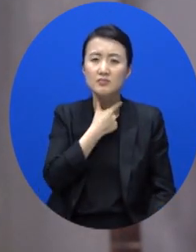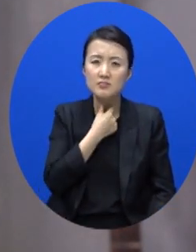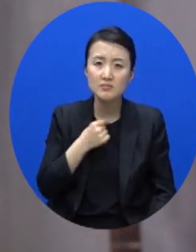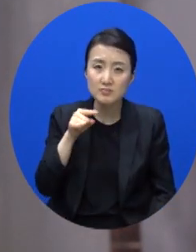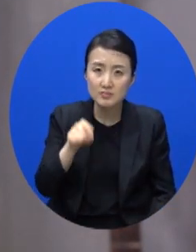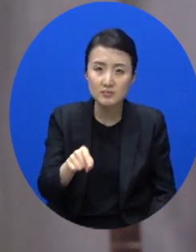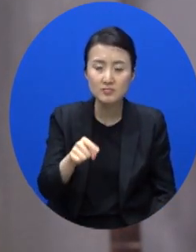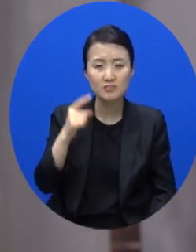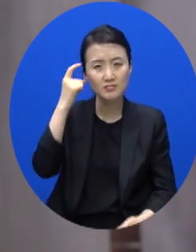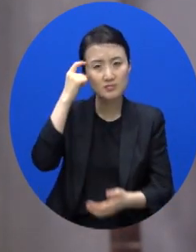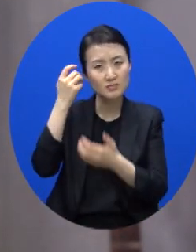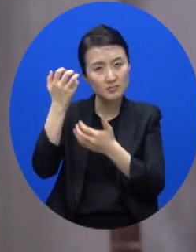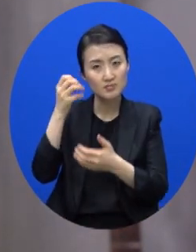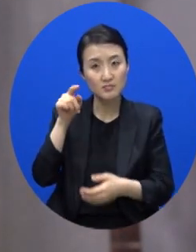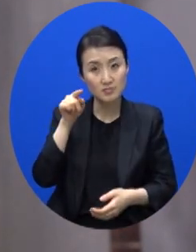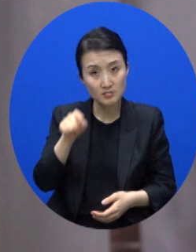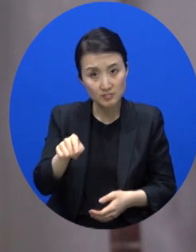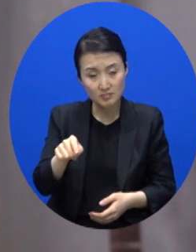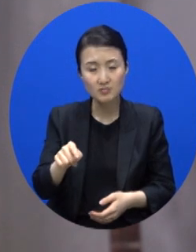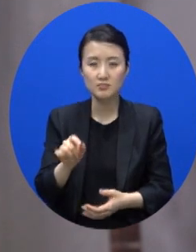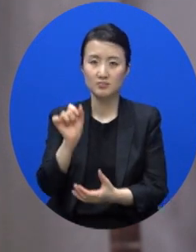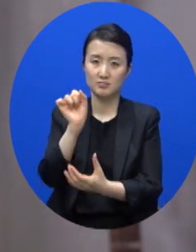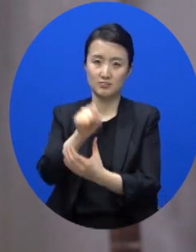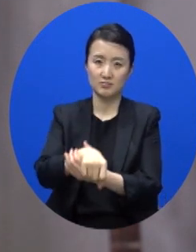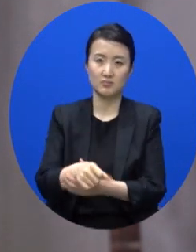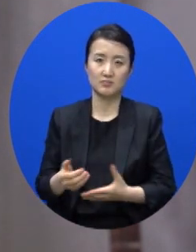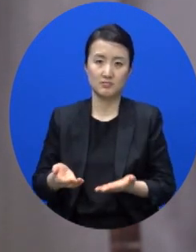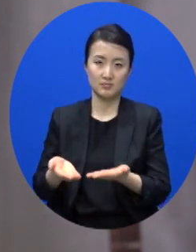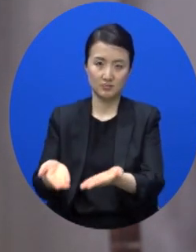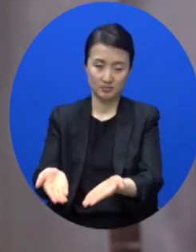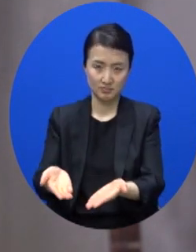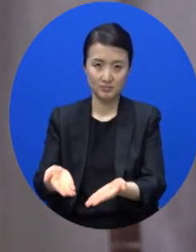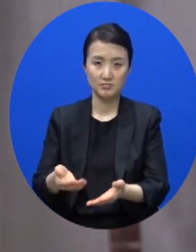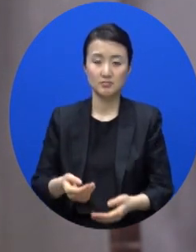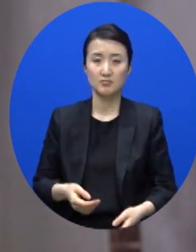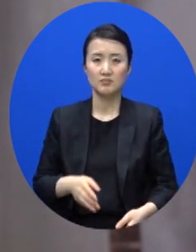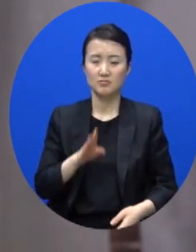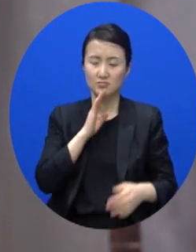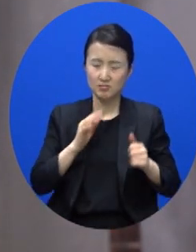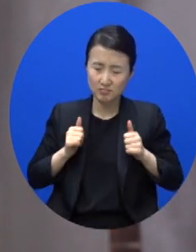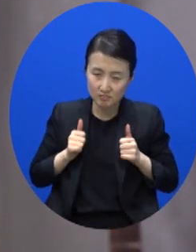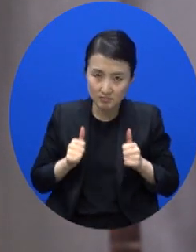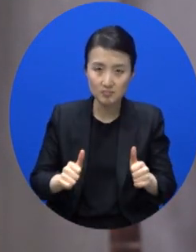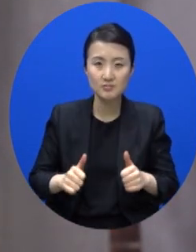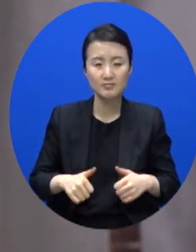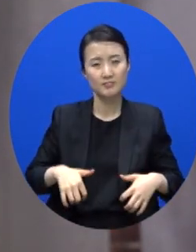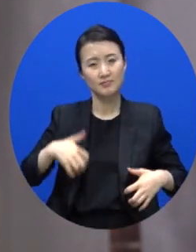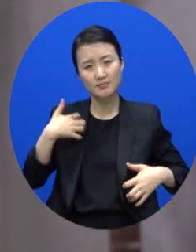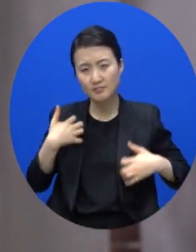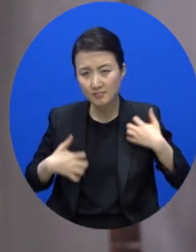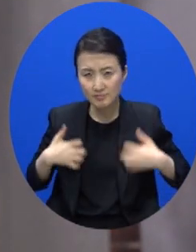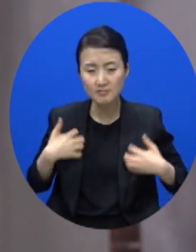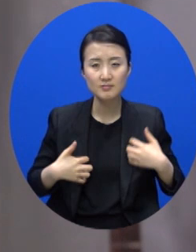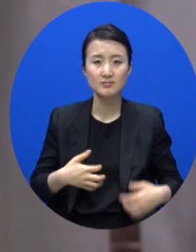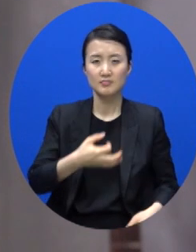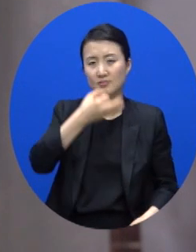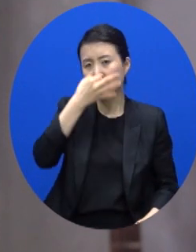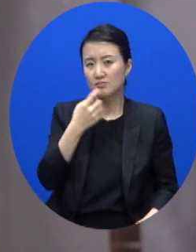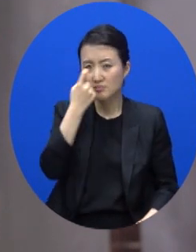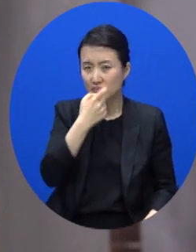걸 시켜줬을 때 정말 열심히 하고 좋아서 하고 힘드는지